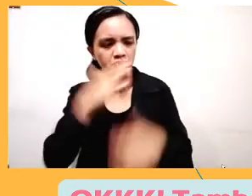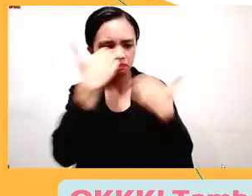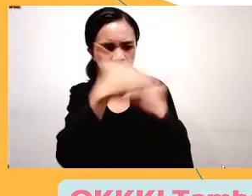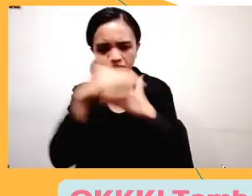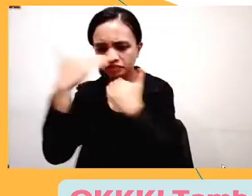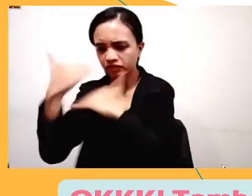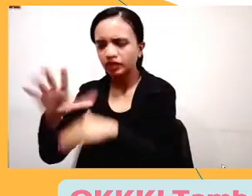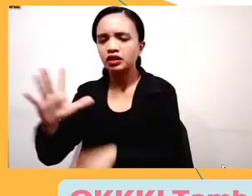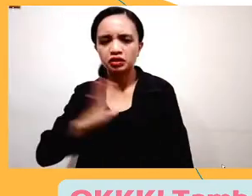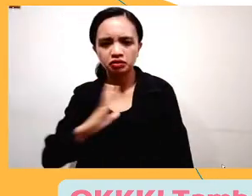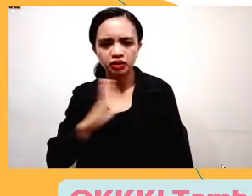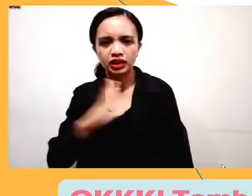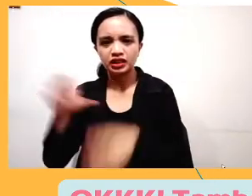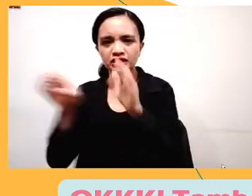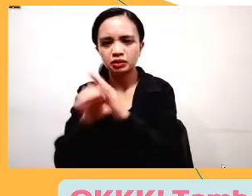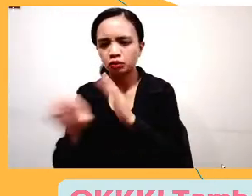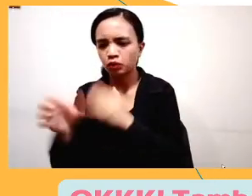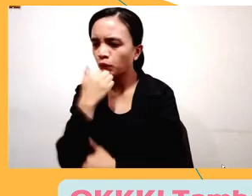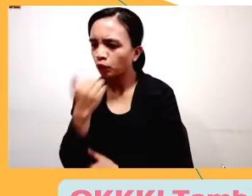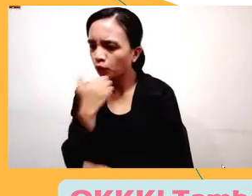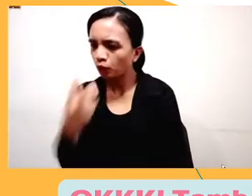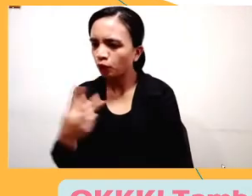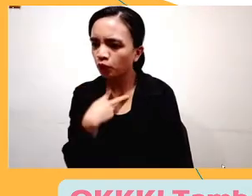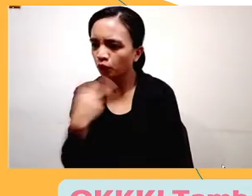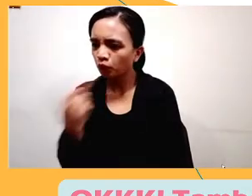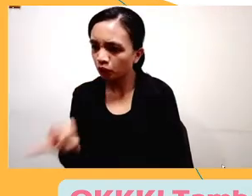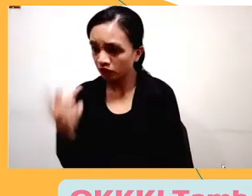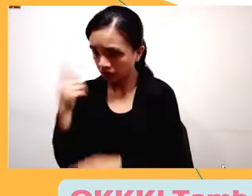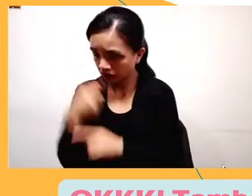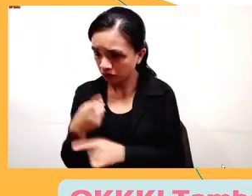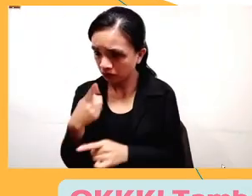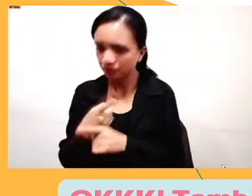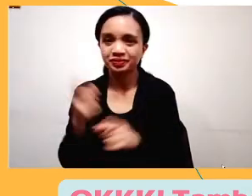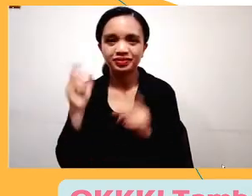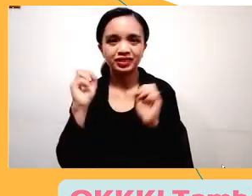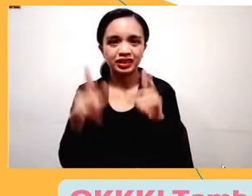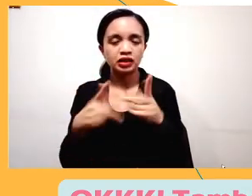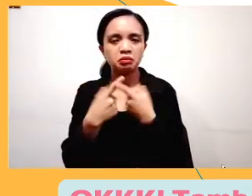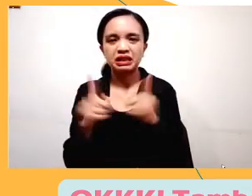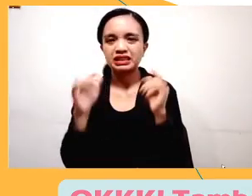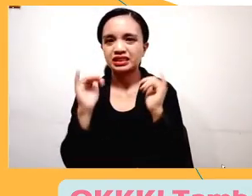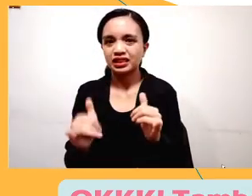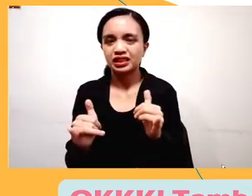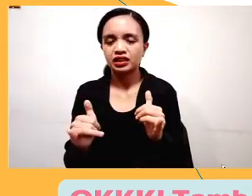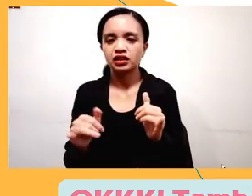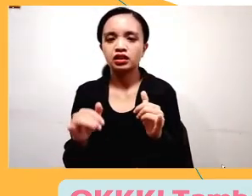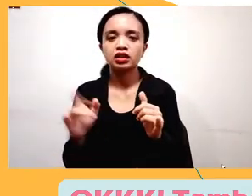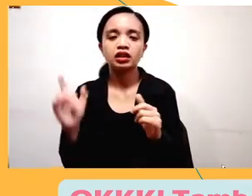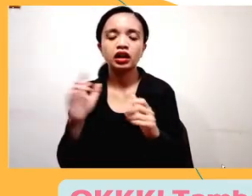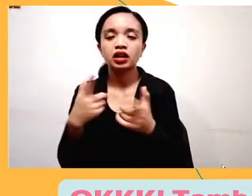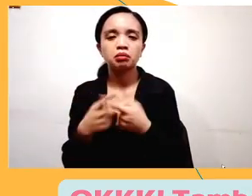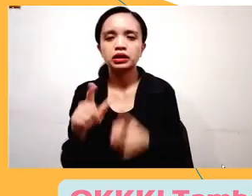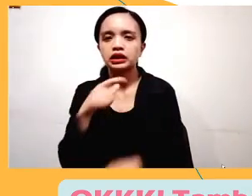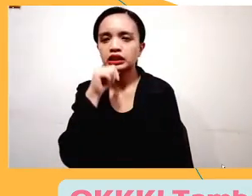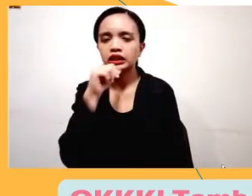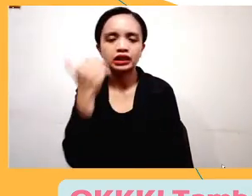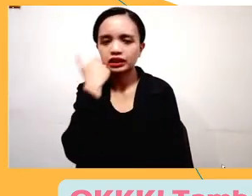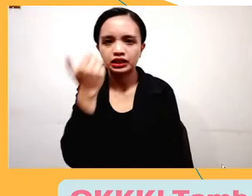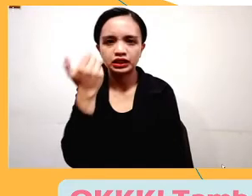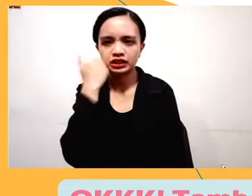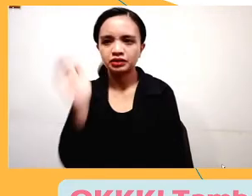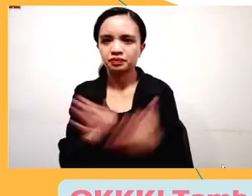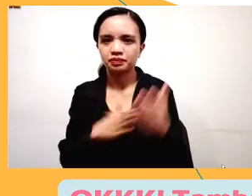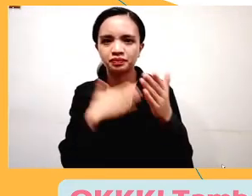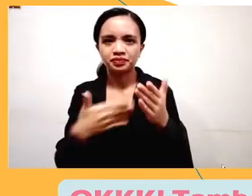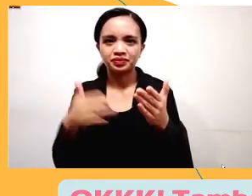nasintunado ako. Halimbawa, ganun. Okay lang. Yun. Pero, yung iba, okay, sige. Pero hindi ako nahiyang kumanta kahit sintunado pag ano. Alam niyo